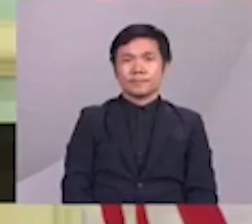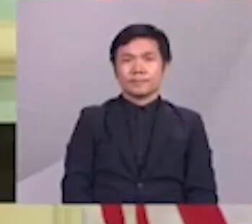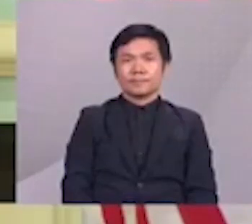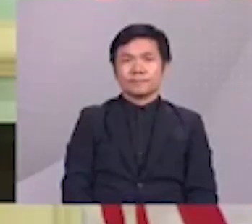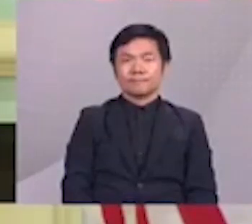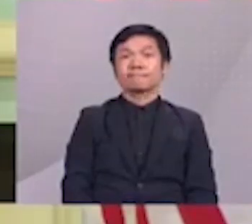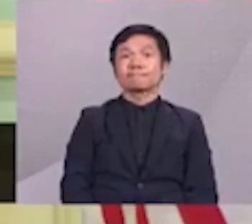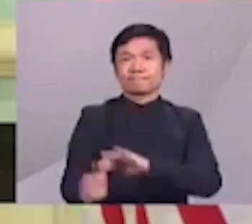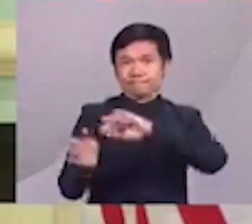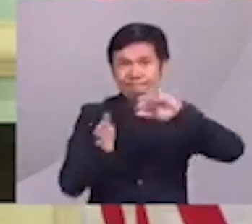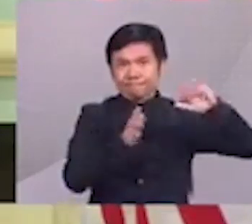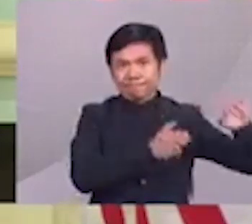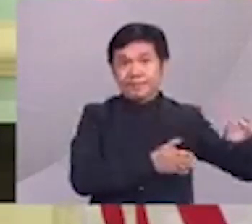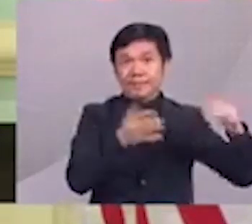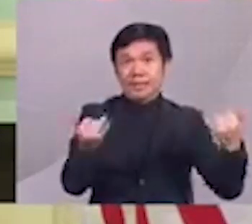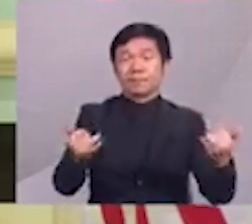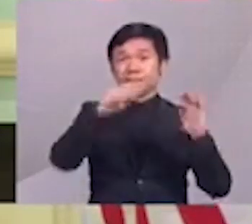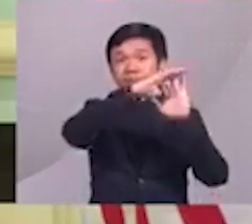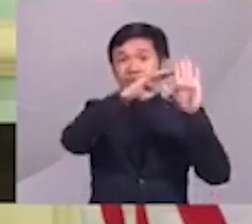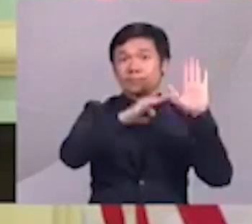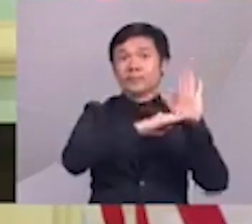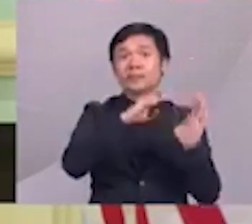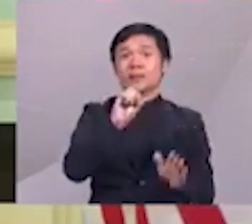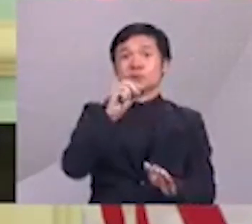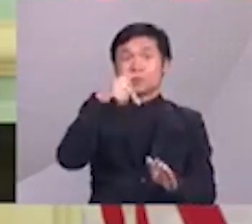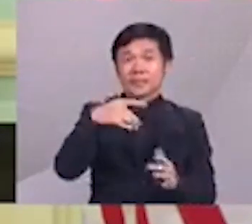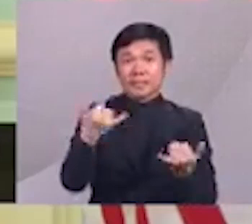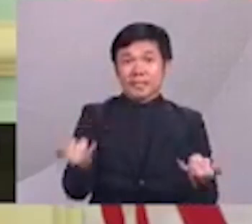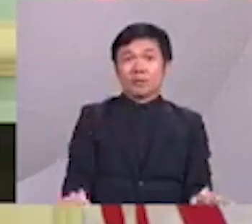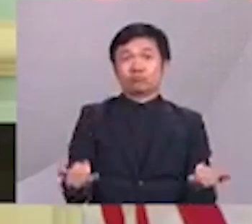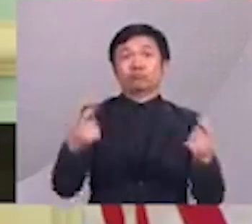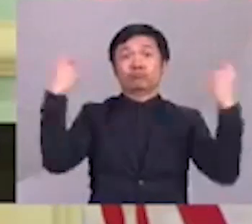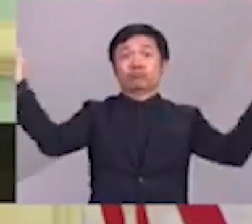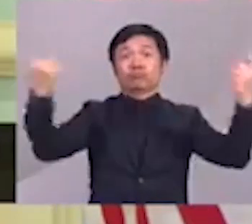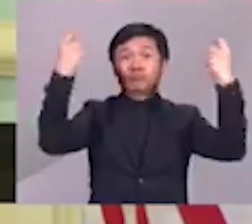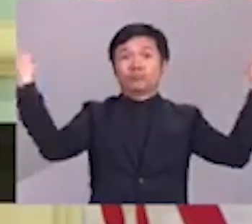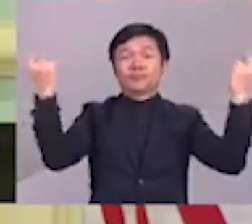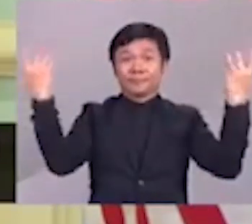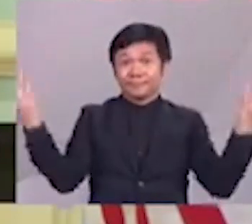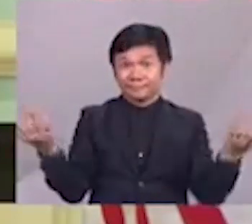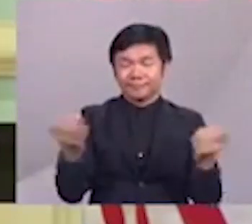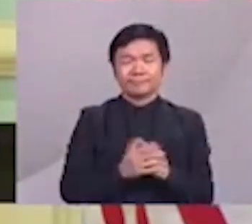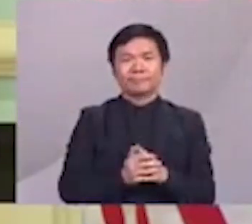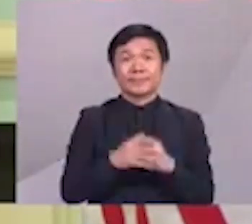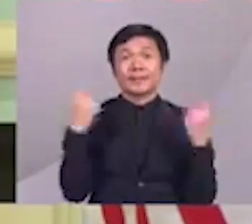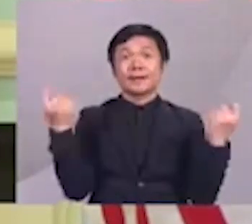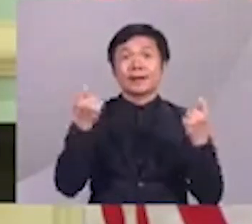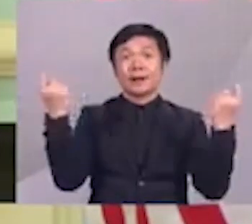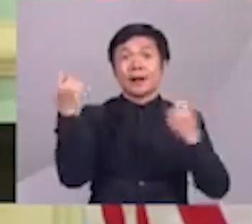Seterusnya adalah mengenai SOP hari perayaan. Apabila saya sebut hari perayaan,